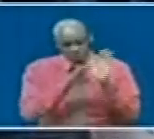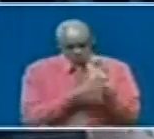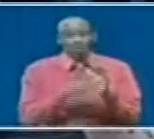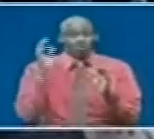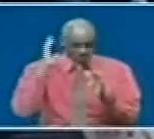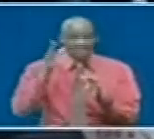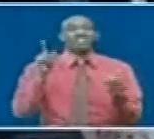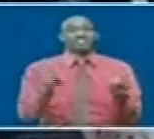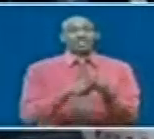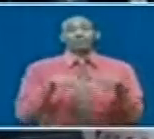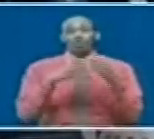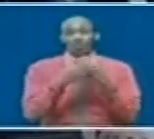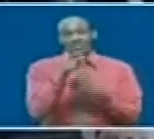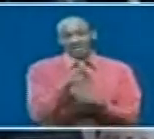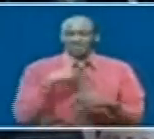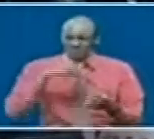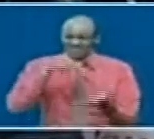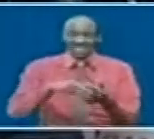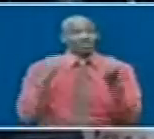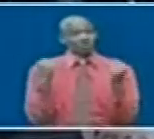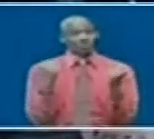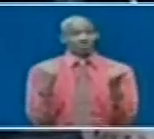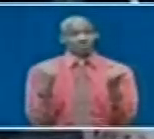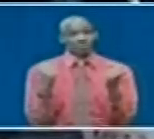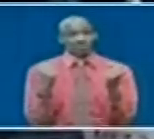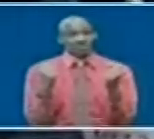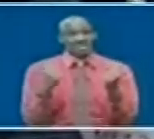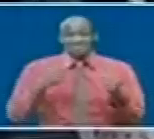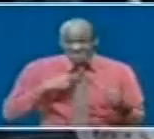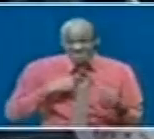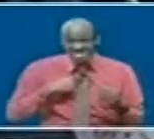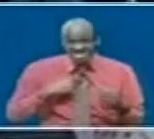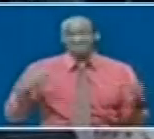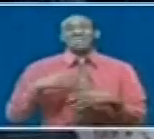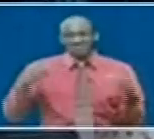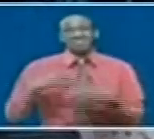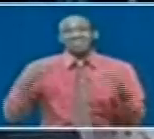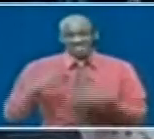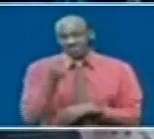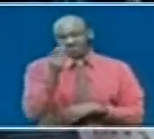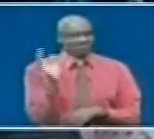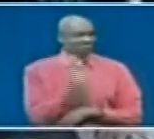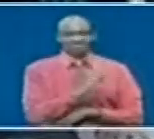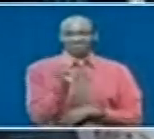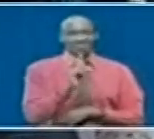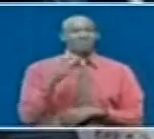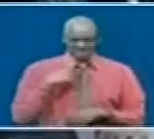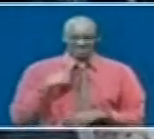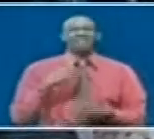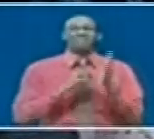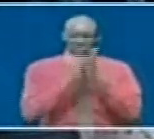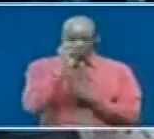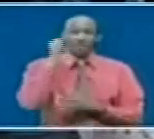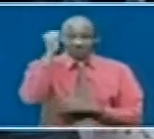tutafanya. Na mimi nitasimama imara. Mimi sio mtu ya kutishwa hapa na pale. Mimi nimekomaa